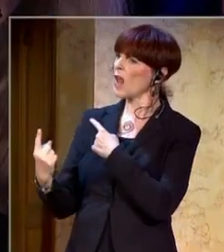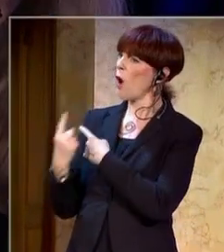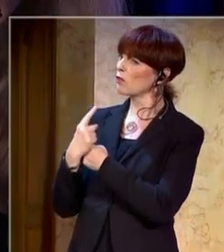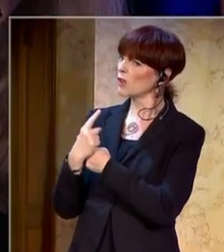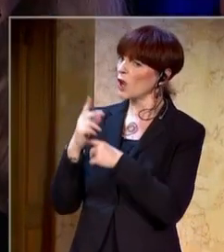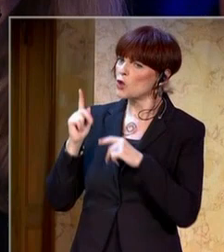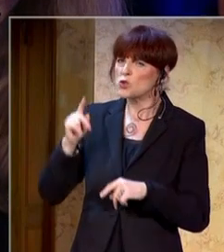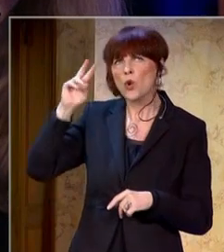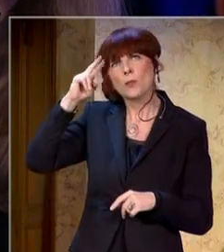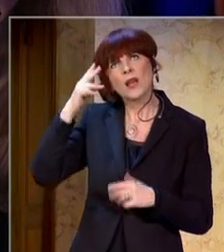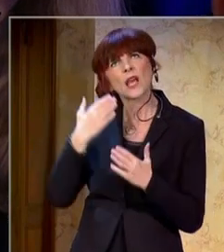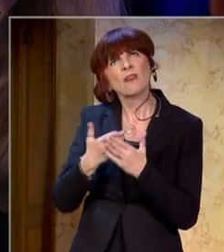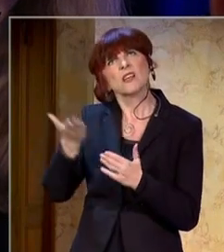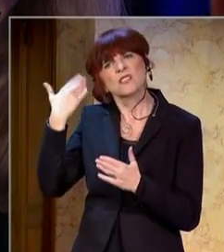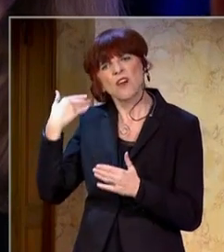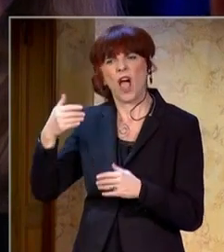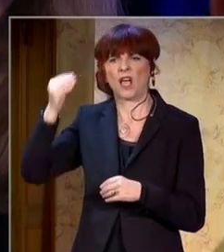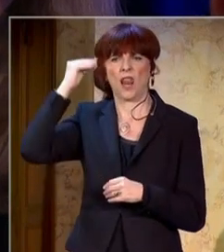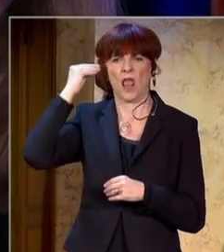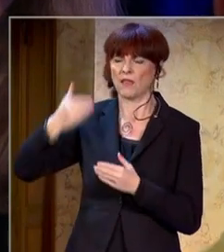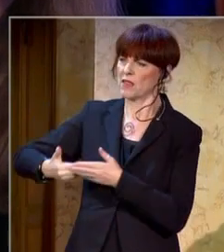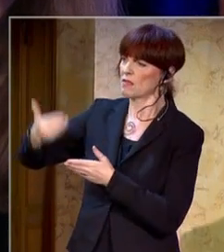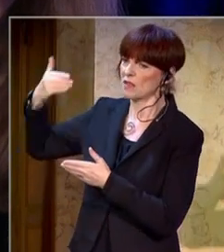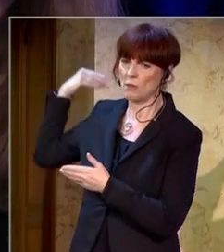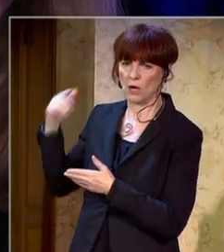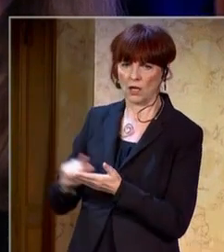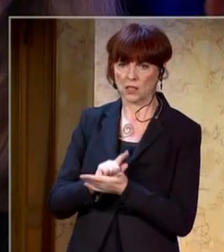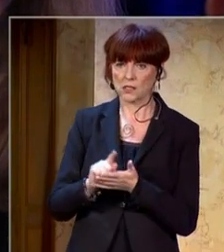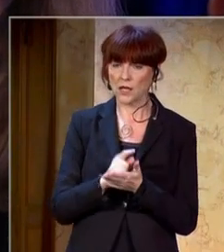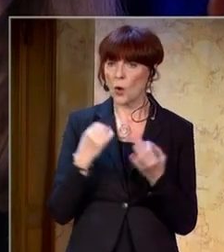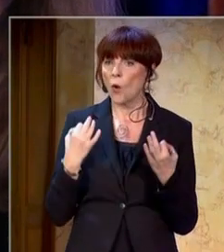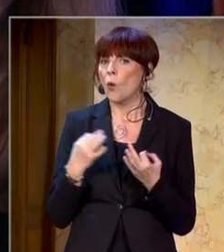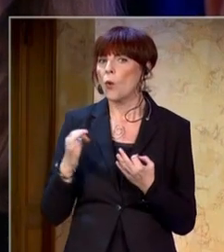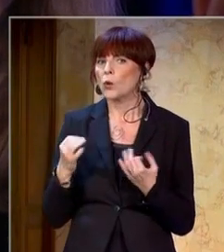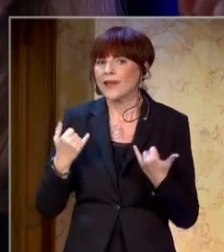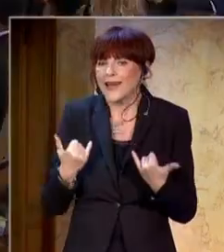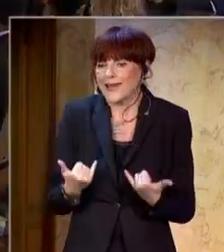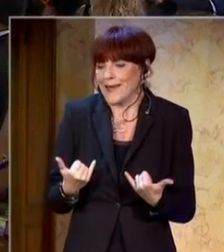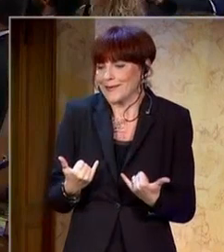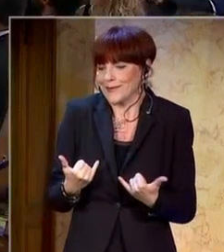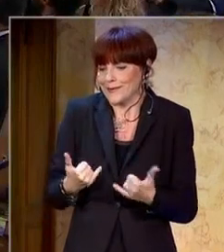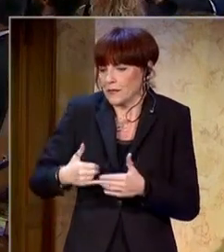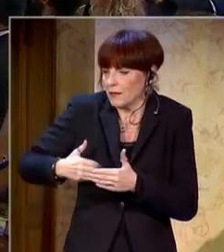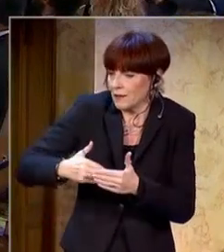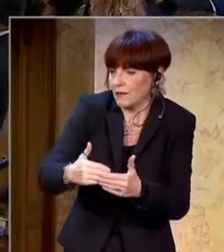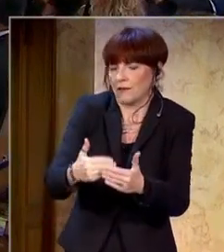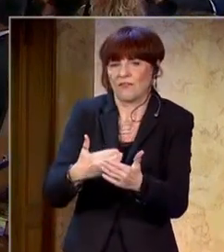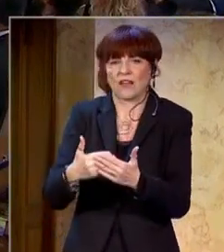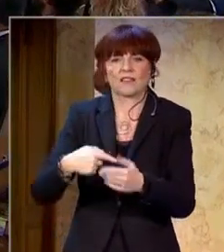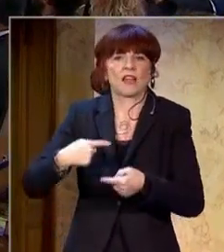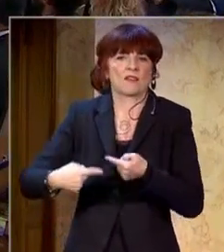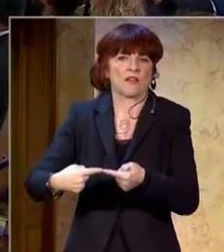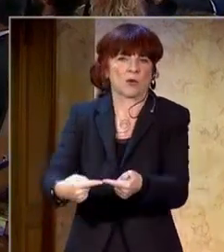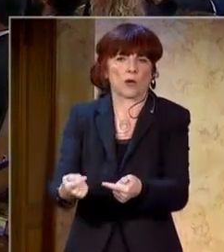haben, welche Lehren wir ziehen aus der Zeit damals oder auch der Entwicklungen sozusagen innerhalb der letzten 100 Jahre. Zunächst muss natürlich die